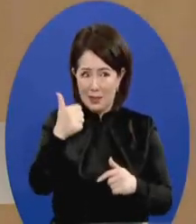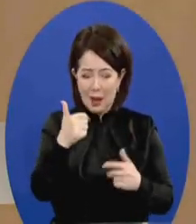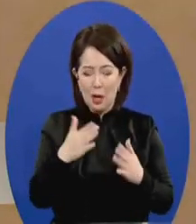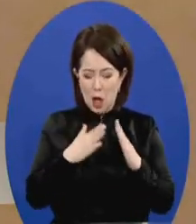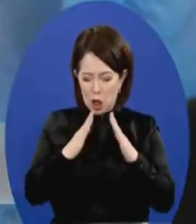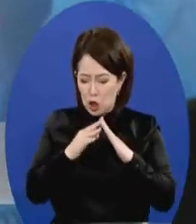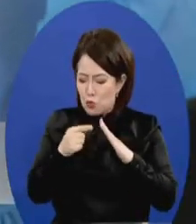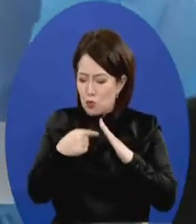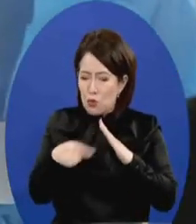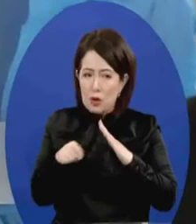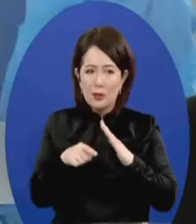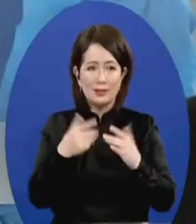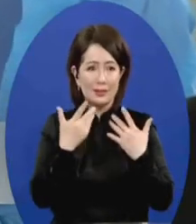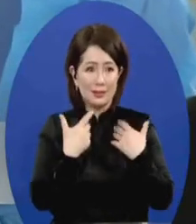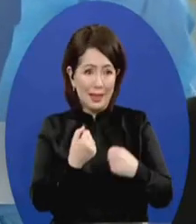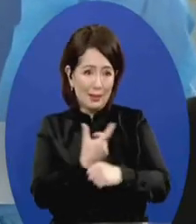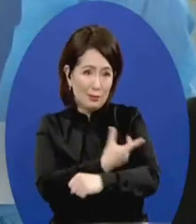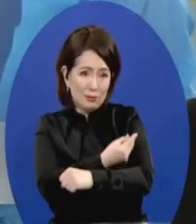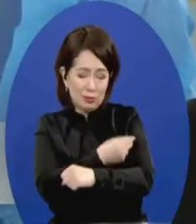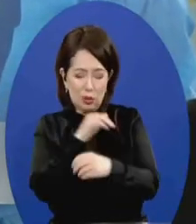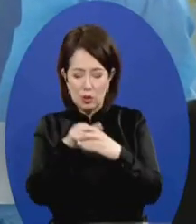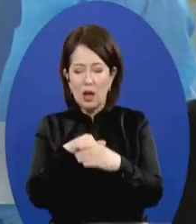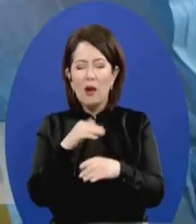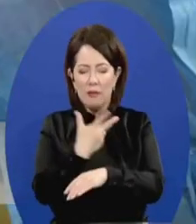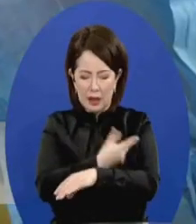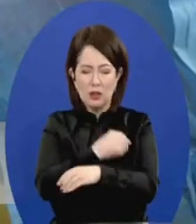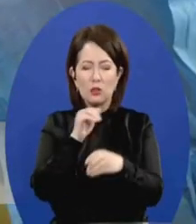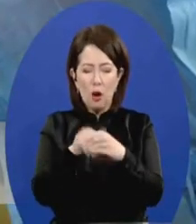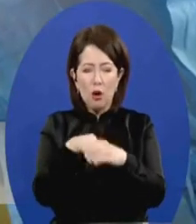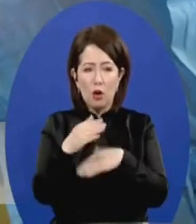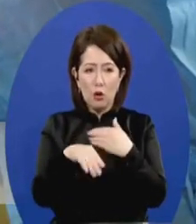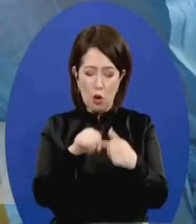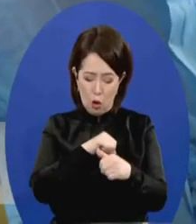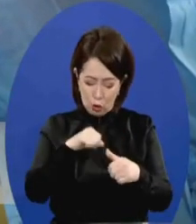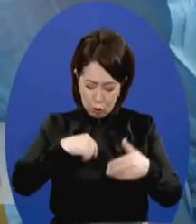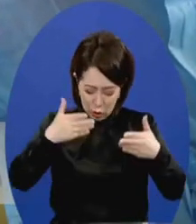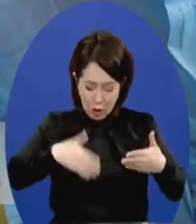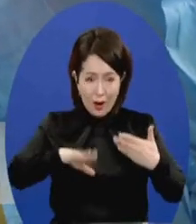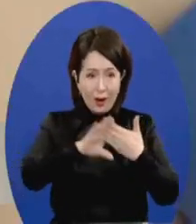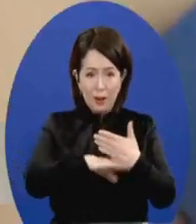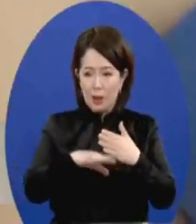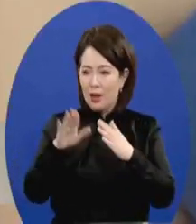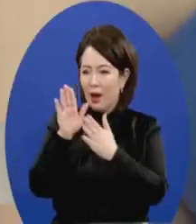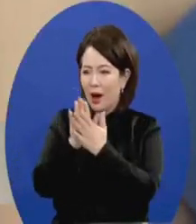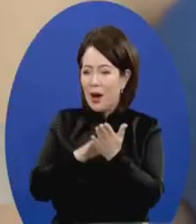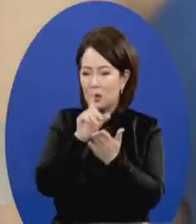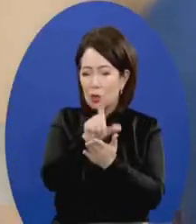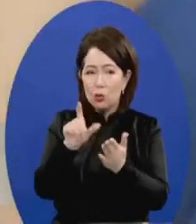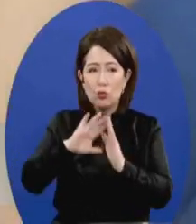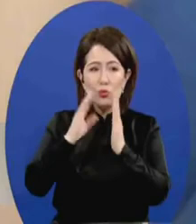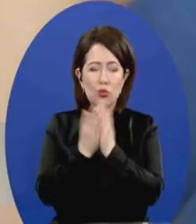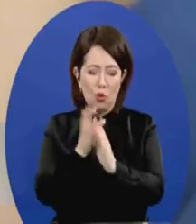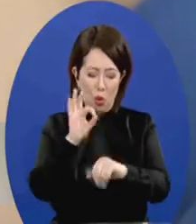гэртээ хамгийн ойр дархлаажуулалтын цэгт очиж вакцина тариулснаар та өөрийгөө хайртай дотны хүмүүсийн цар